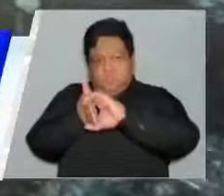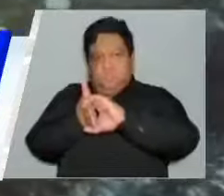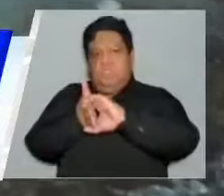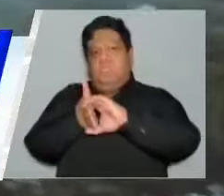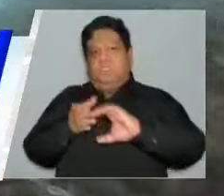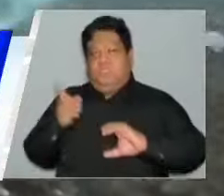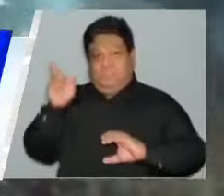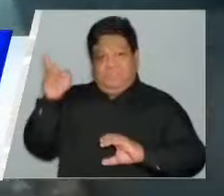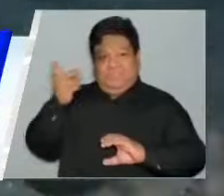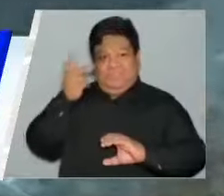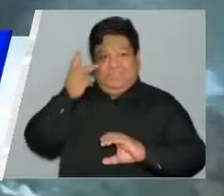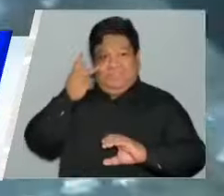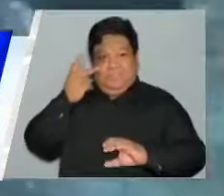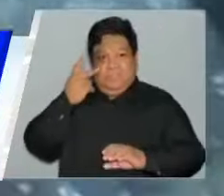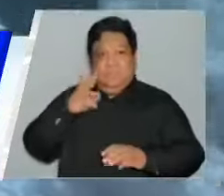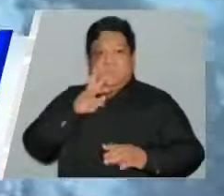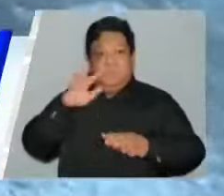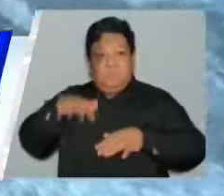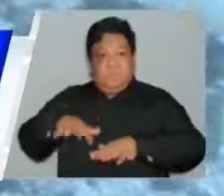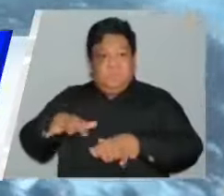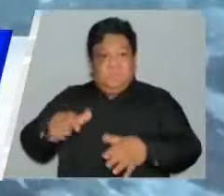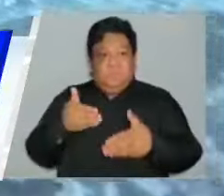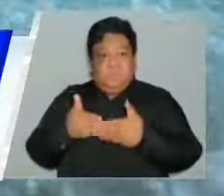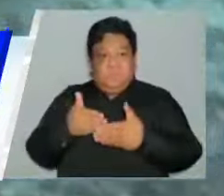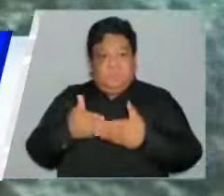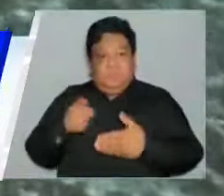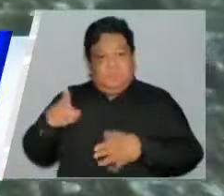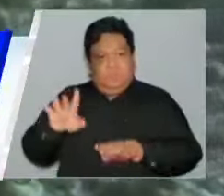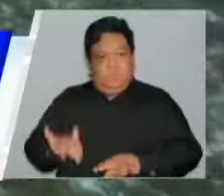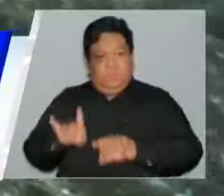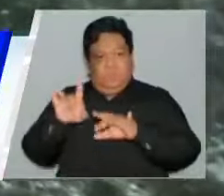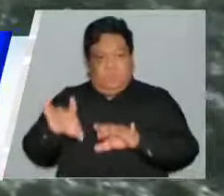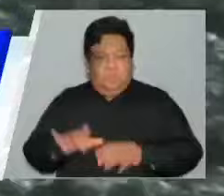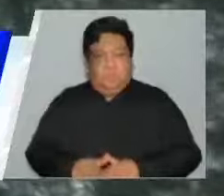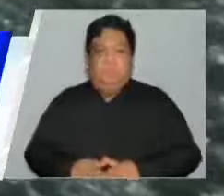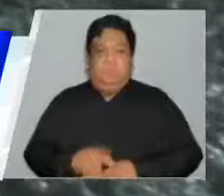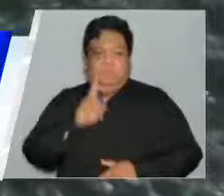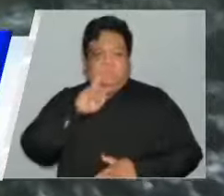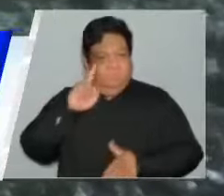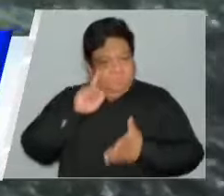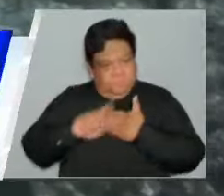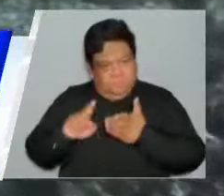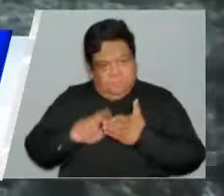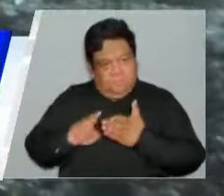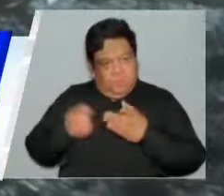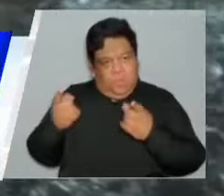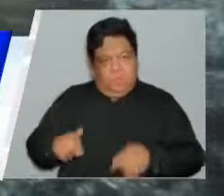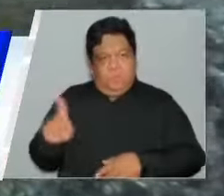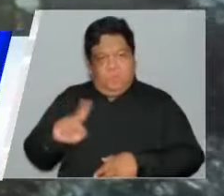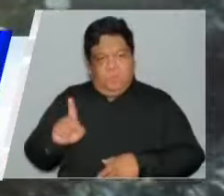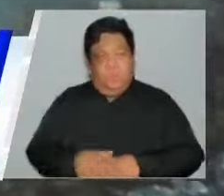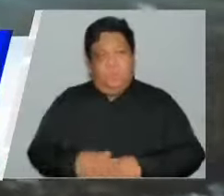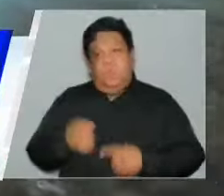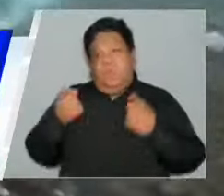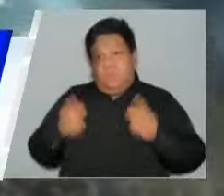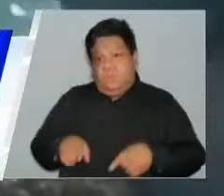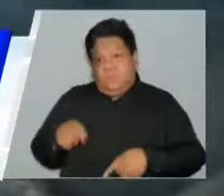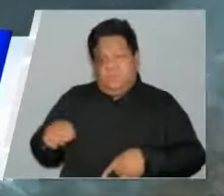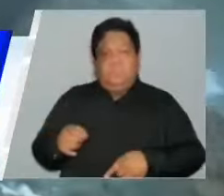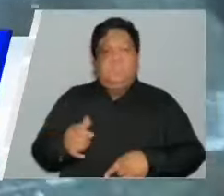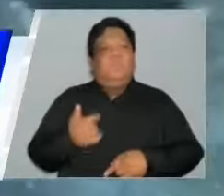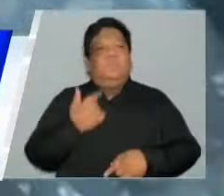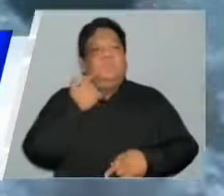sa dagat malapit sa New South Wales, Australia. Mag-iimbestiga raw ang motoridad doon. Kasunod ng insidente, nanawagan ng mga diver sa publiko